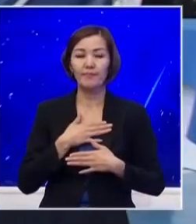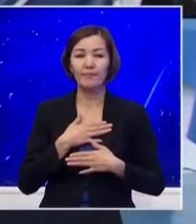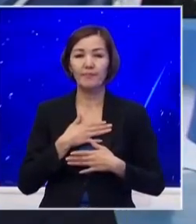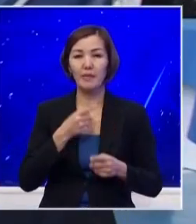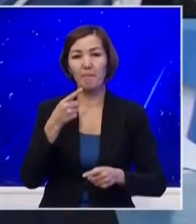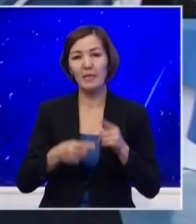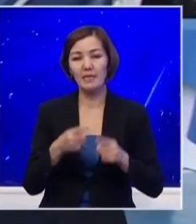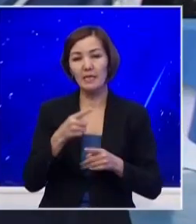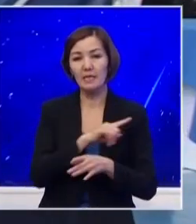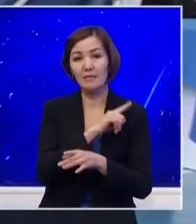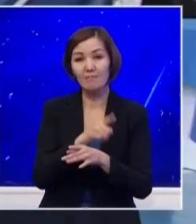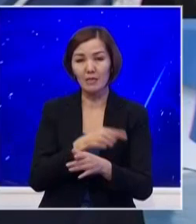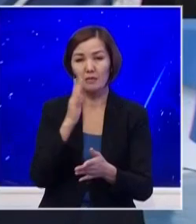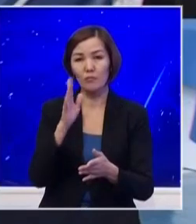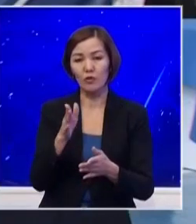бәсекелестік,